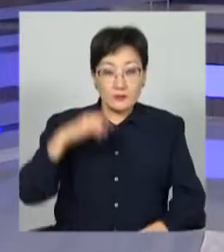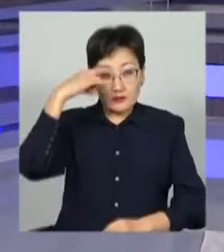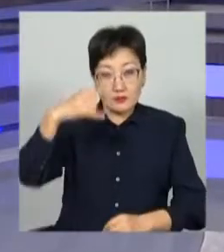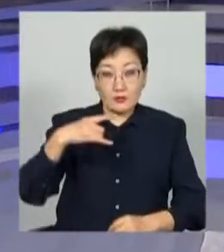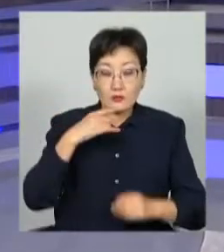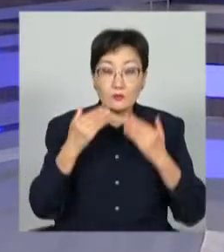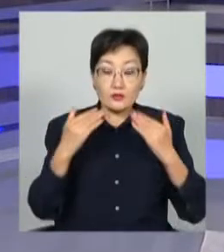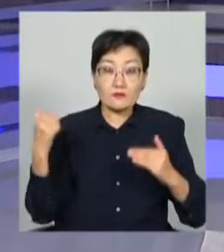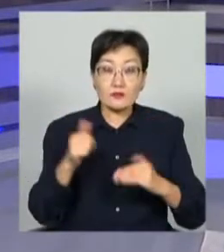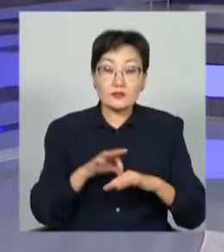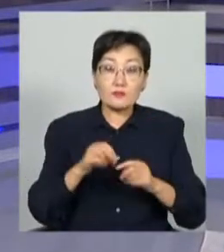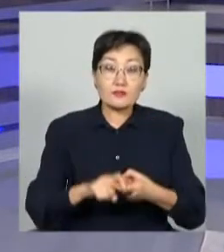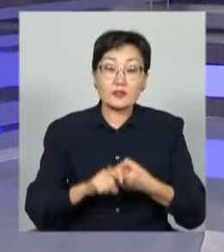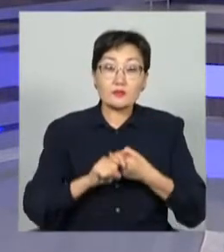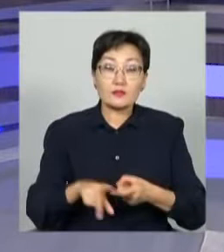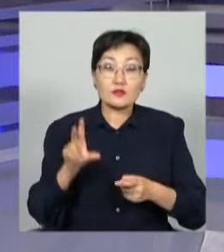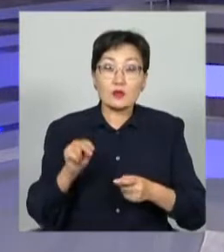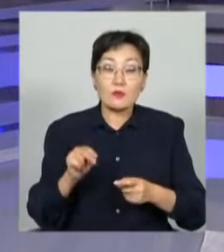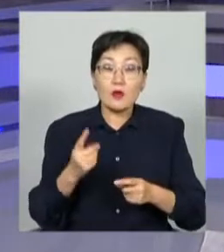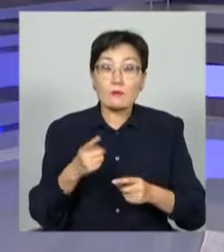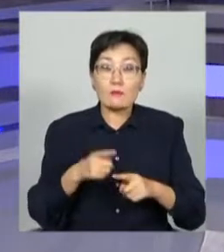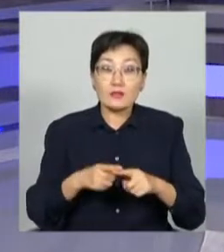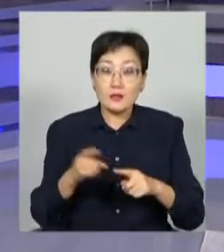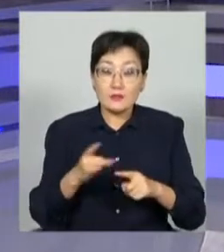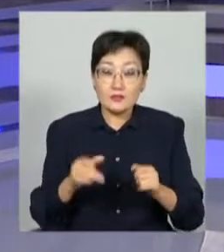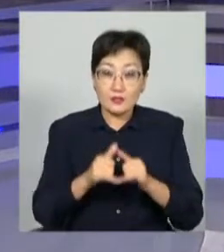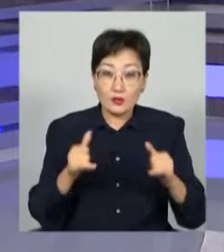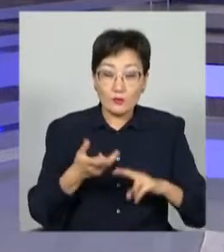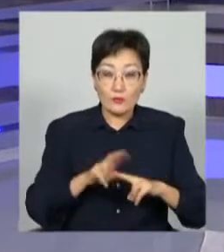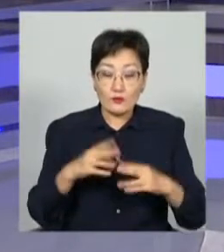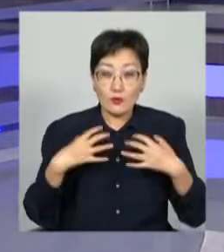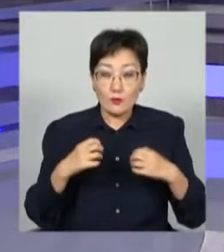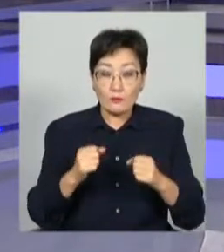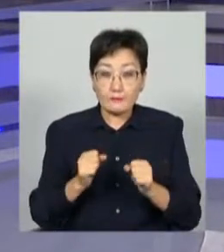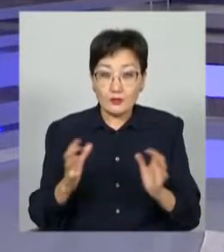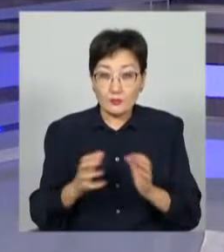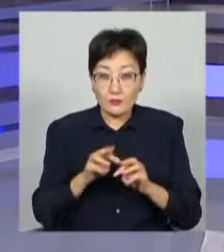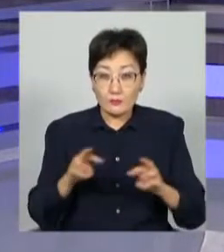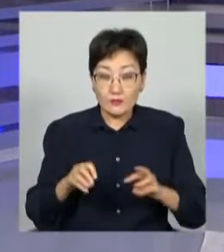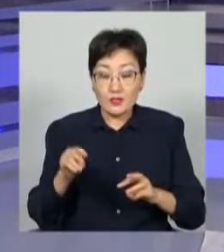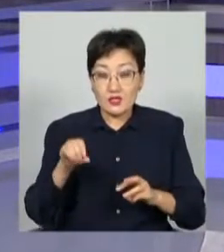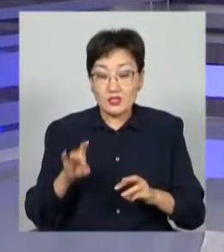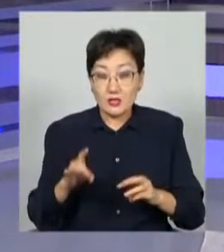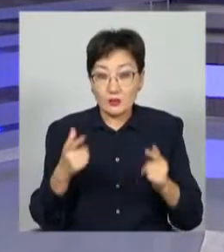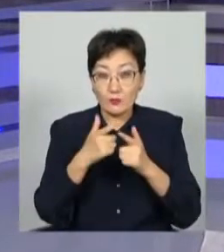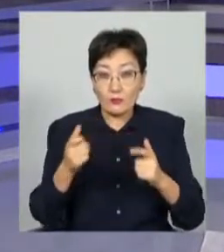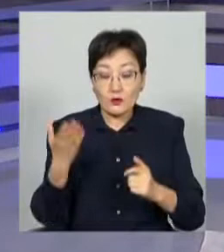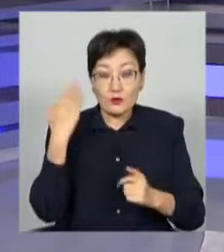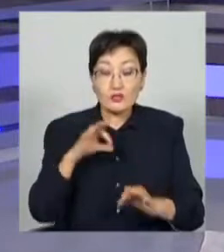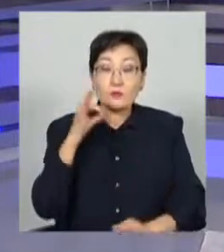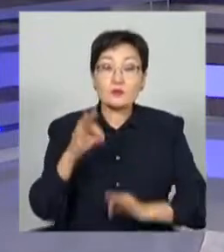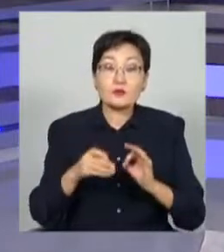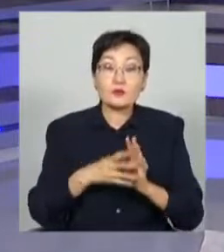Қазақстанда соңғы аптада коронавируспен сырқаттану 1,5 есеге өсті. Ол туралы денсаулық сақтау министрі Ажар Ғиният айтты. Өткен тәуліктің